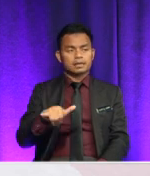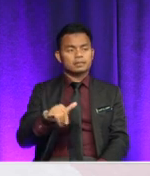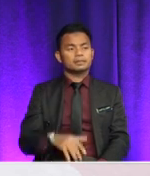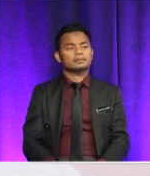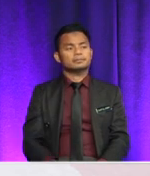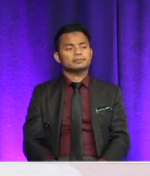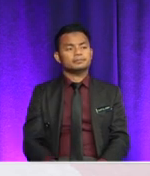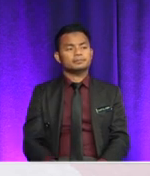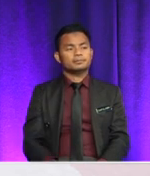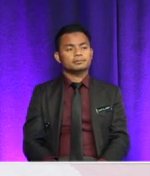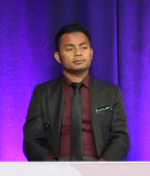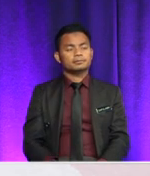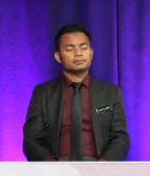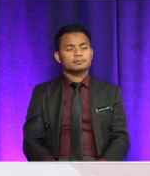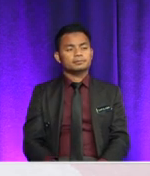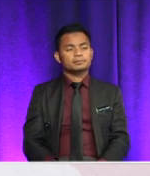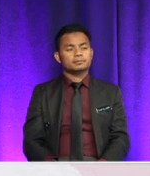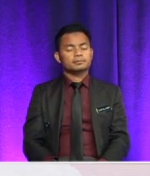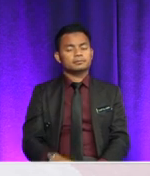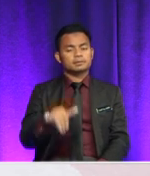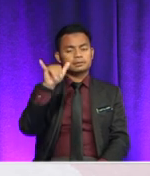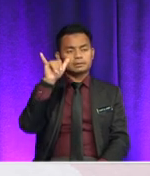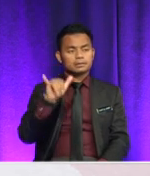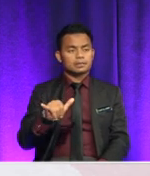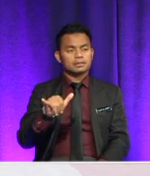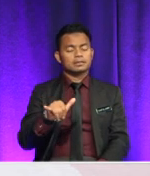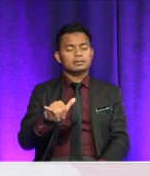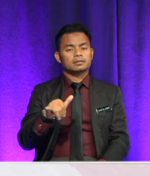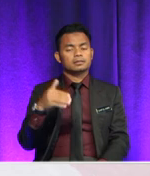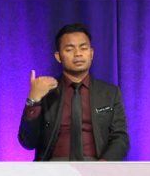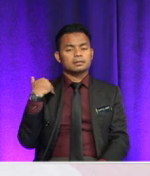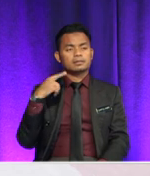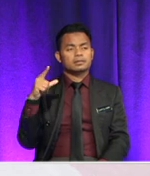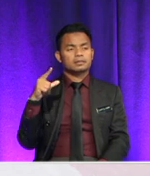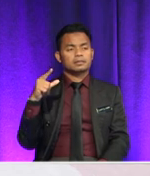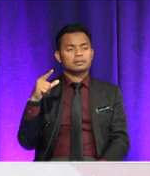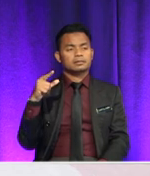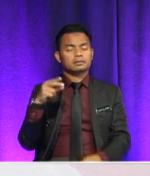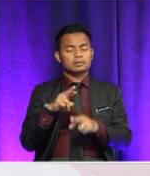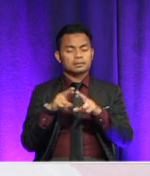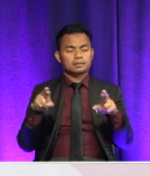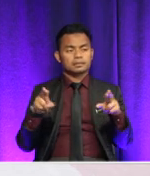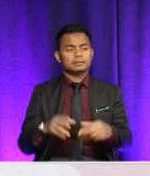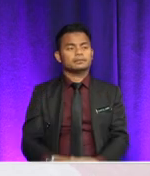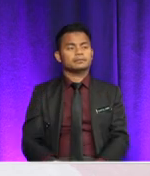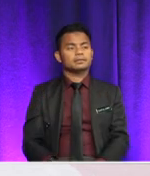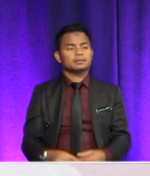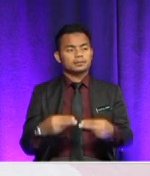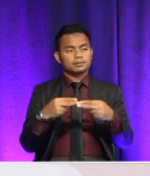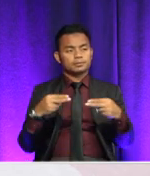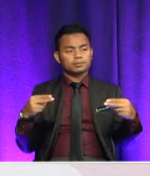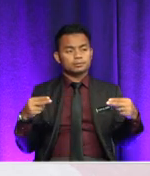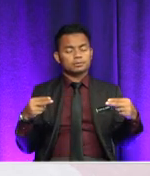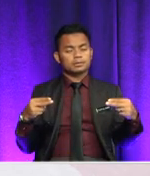Irfan Yang Sayang Yang sayangilah hubungan hubungan dengan ibu bapak adik-adik relatif kan hubungan